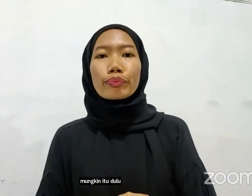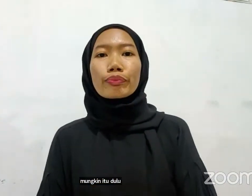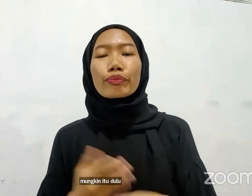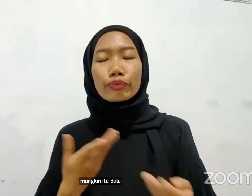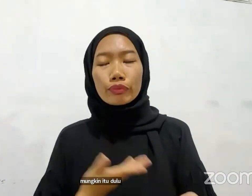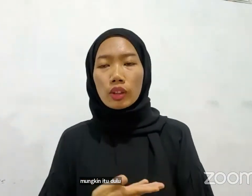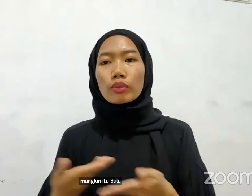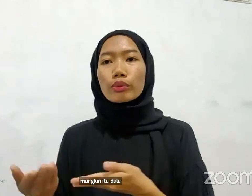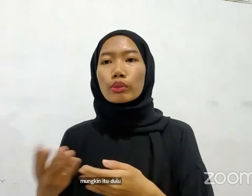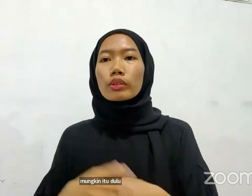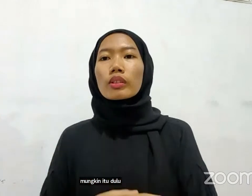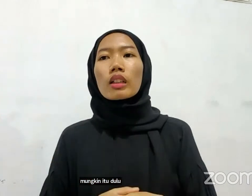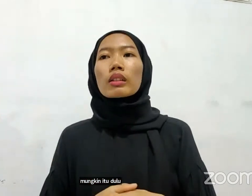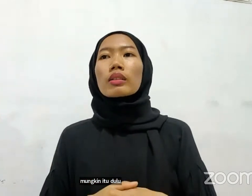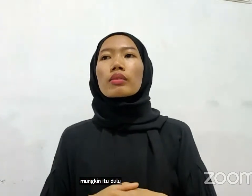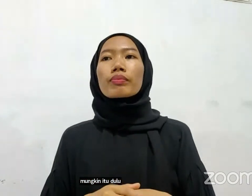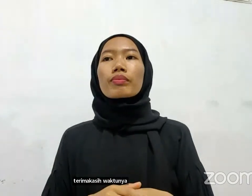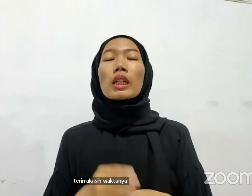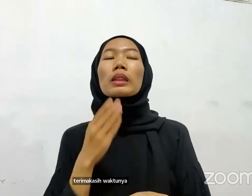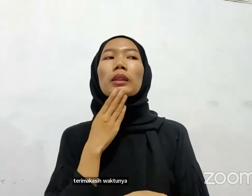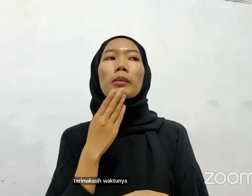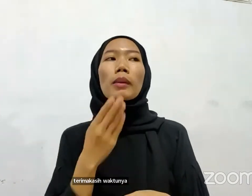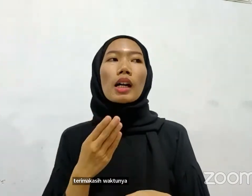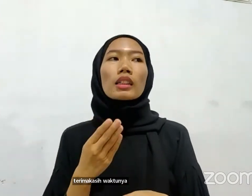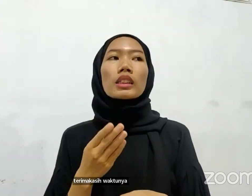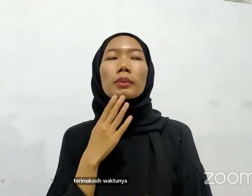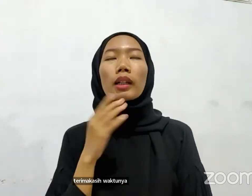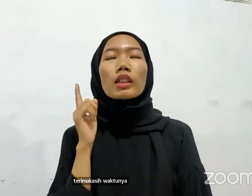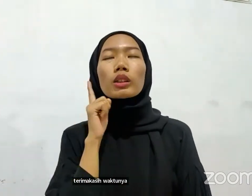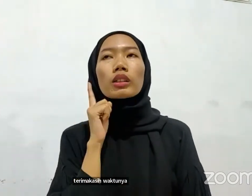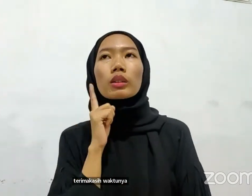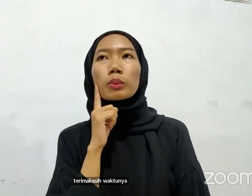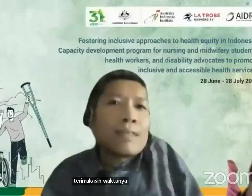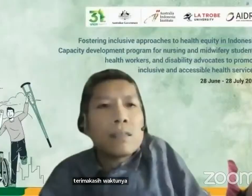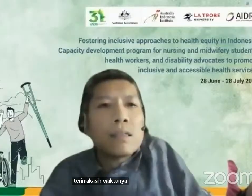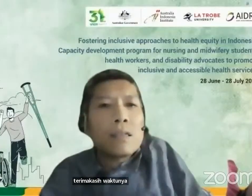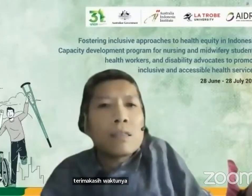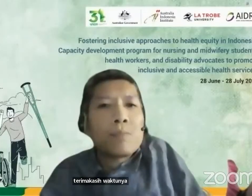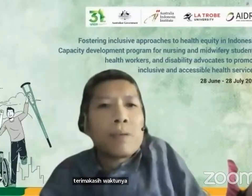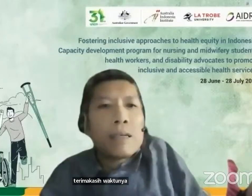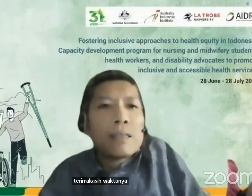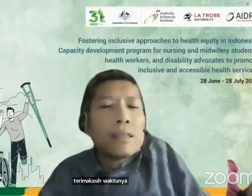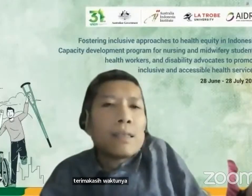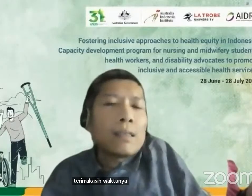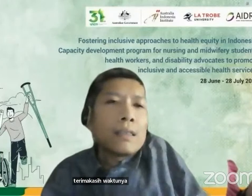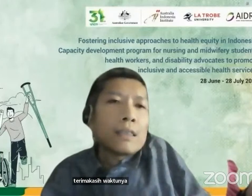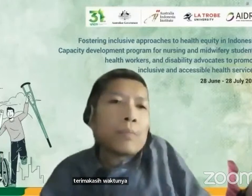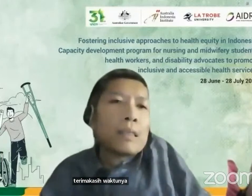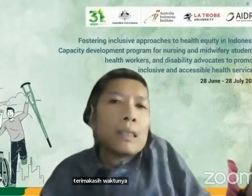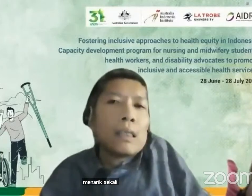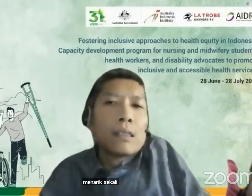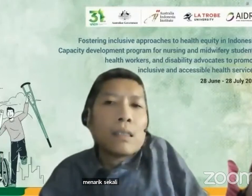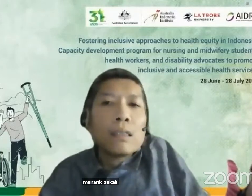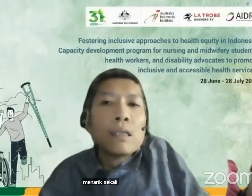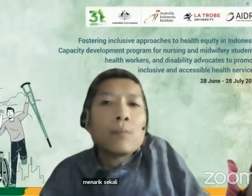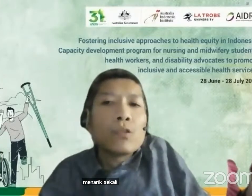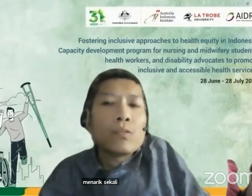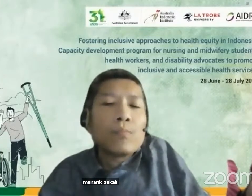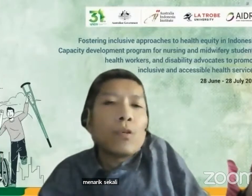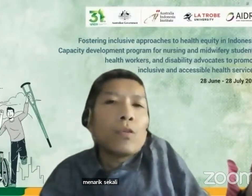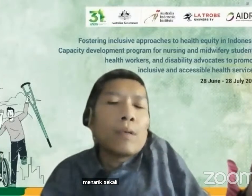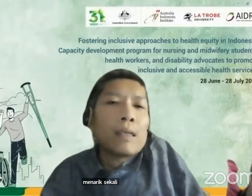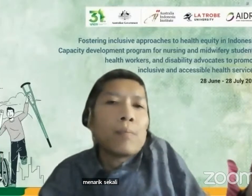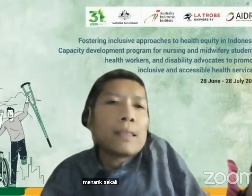terima kasih banyak Bu Tiara. Menarik sekali untuk finding research-nya ya, saya sangat sepakat ya. Sepertinya kita tidak